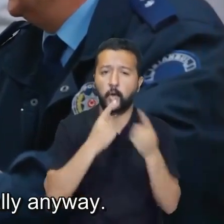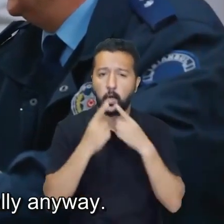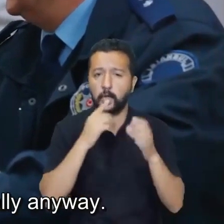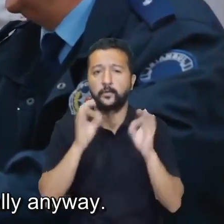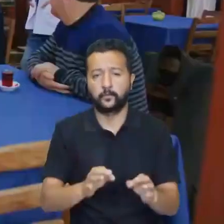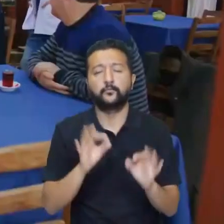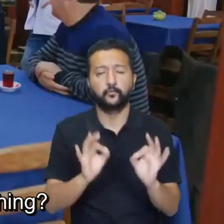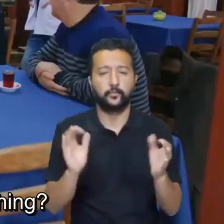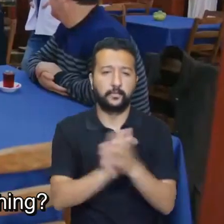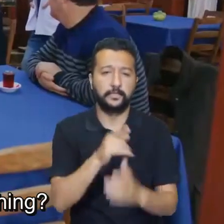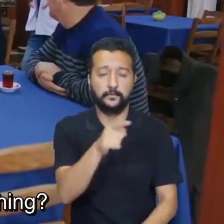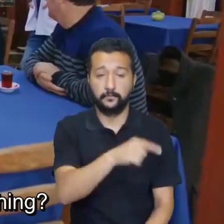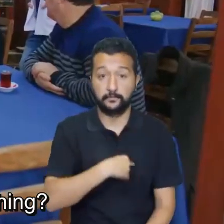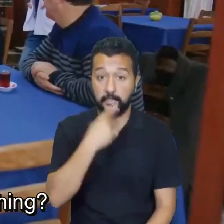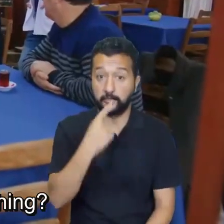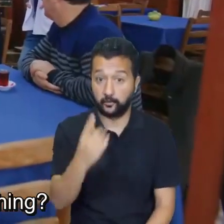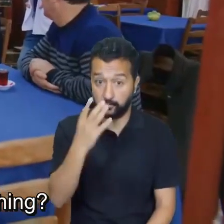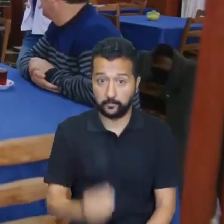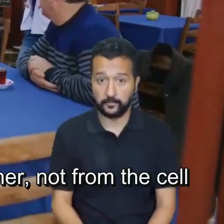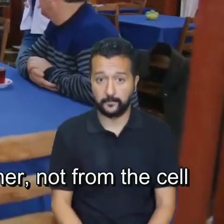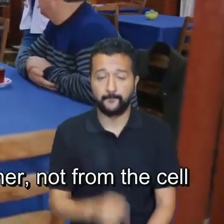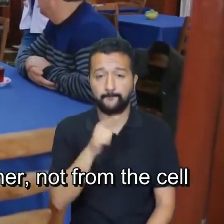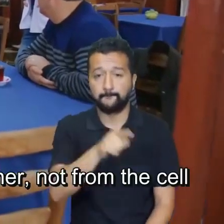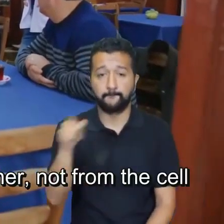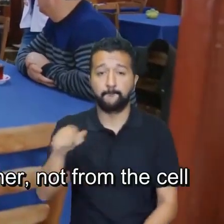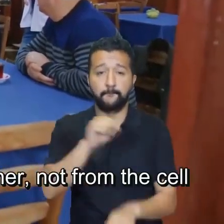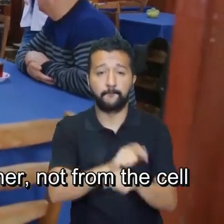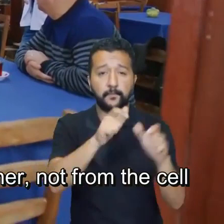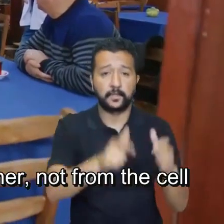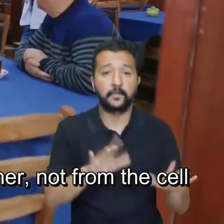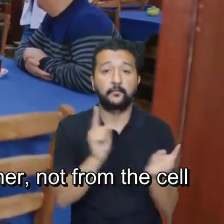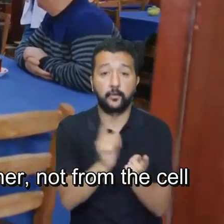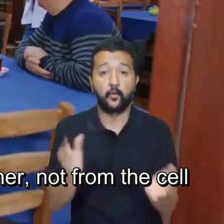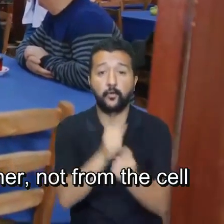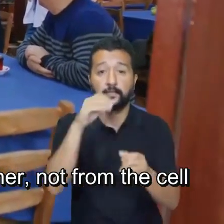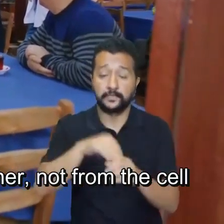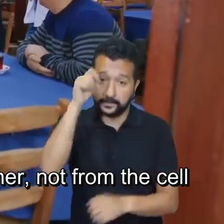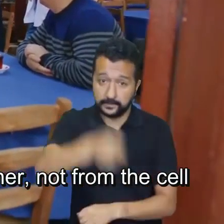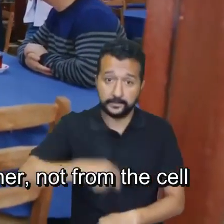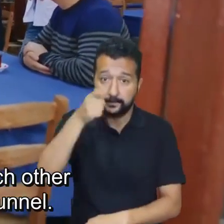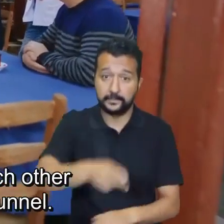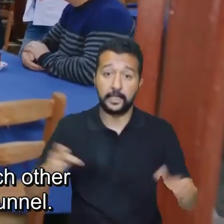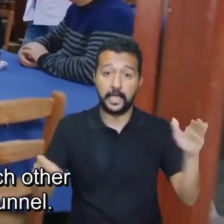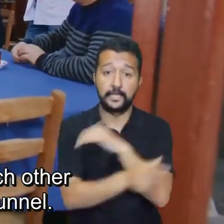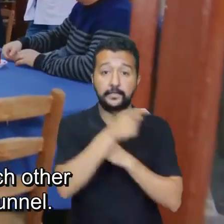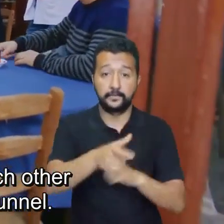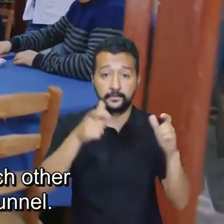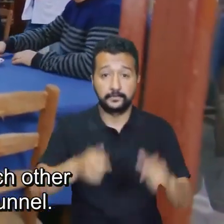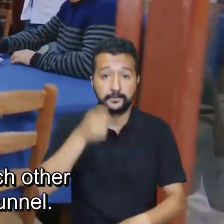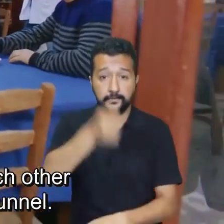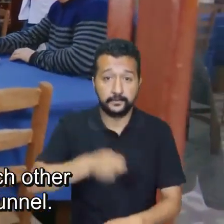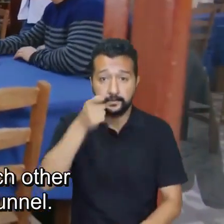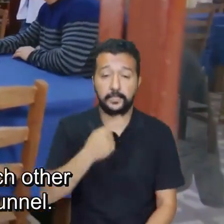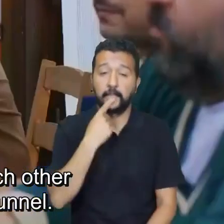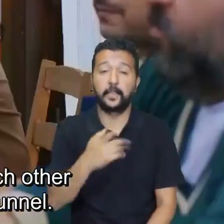birbirleriyle konuşurlar. Bak ben sana bir şey söyleyeyim mi? Bunlar hücreden değil, birbirlerinden kurtulmak için tünel kazıp kaçarlar. O tüneli kazarken de